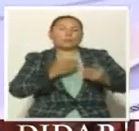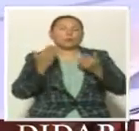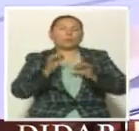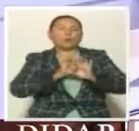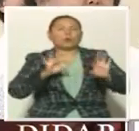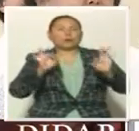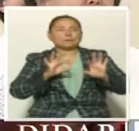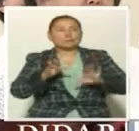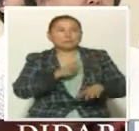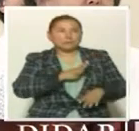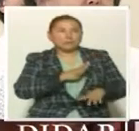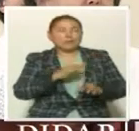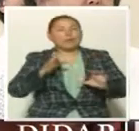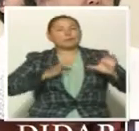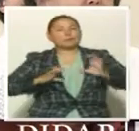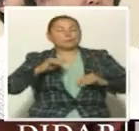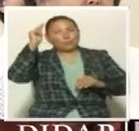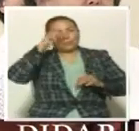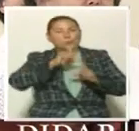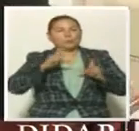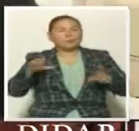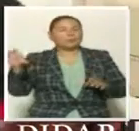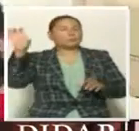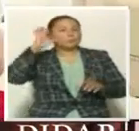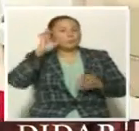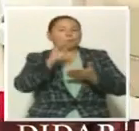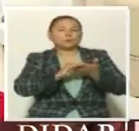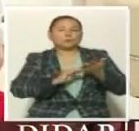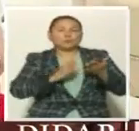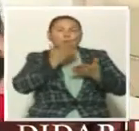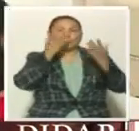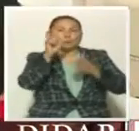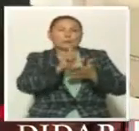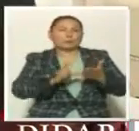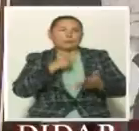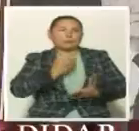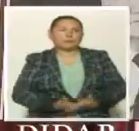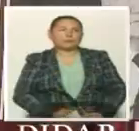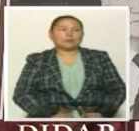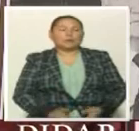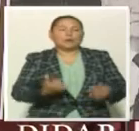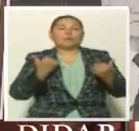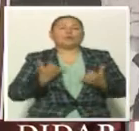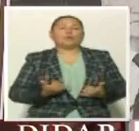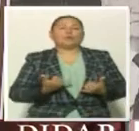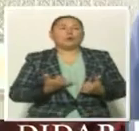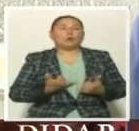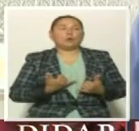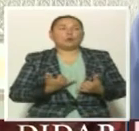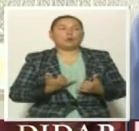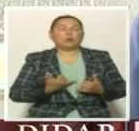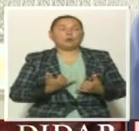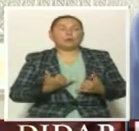естеліктерімен бөлісті. Ал студенттер мен оқушылар ақынның шығармаларын көпшілікке оқып берді. Бүгінгі жасалынып